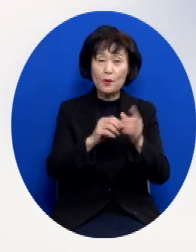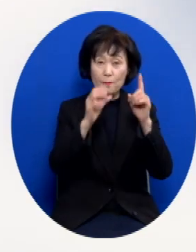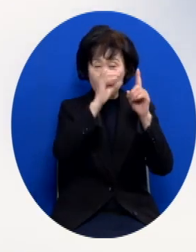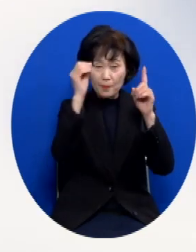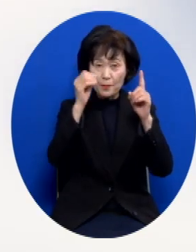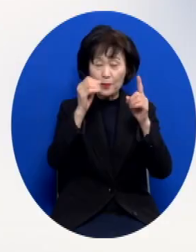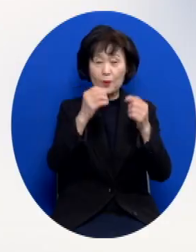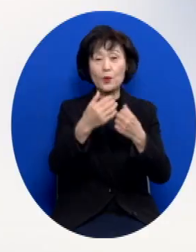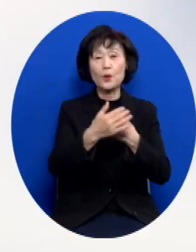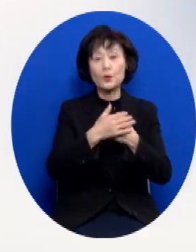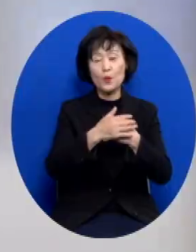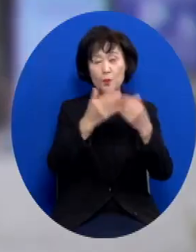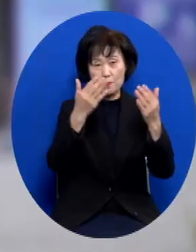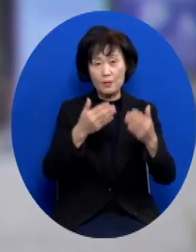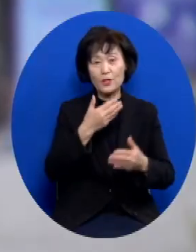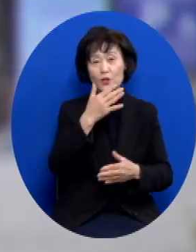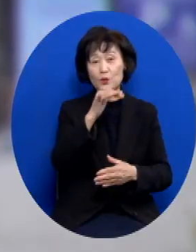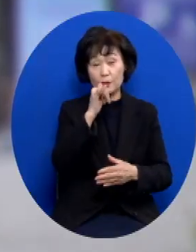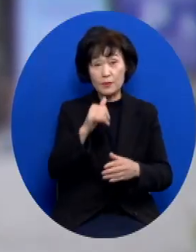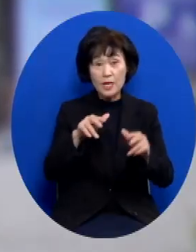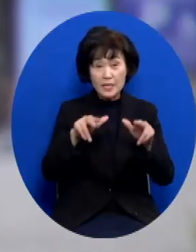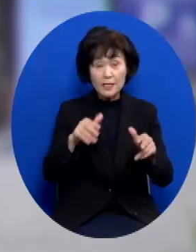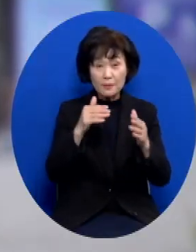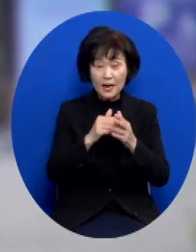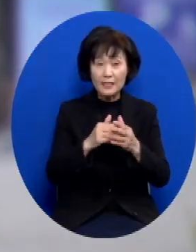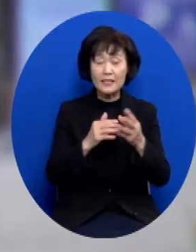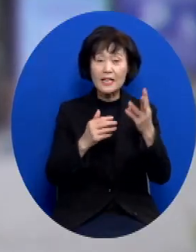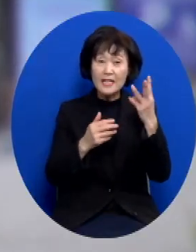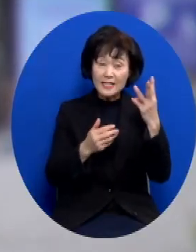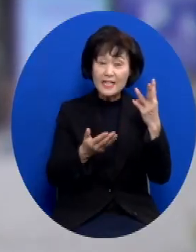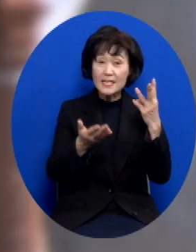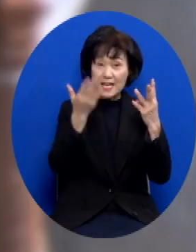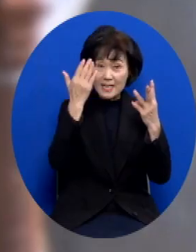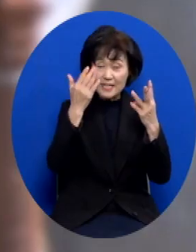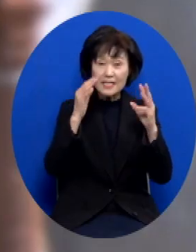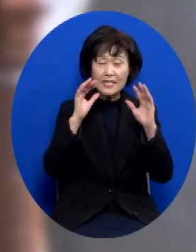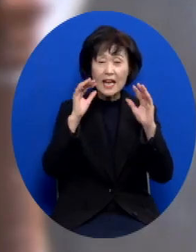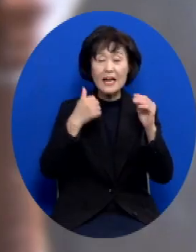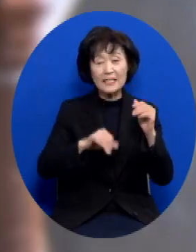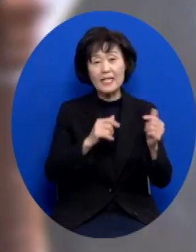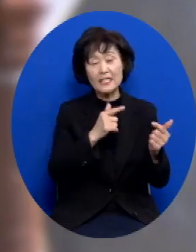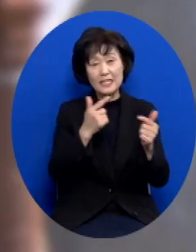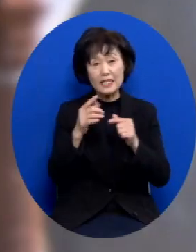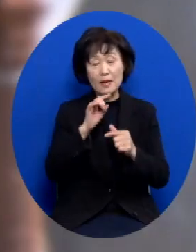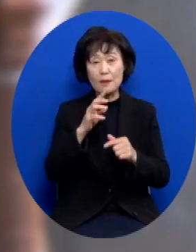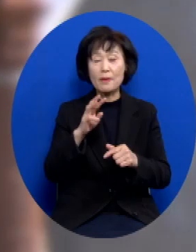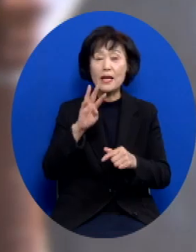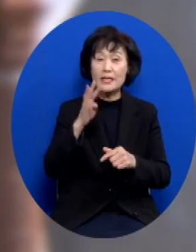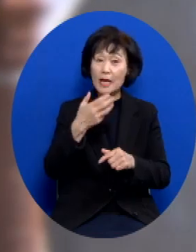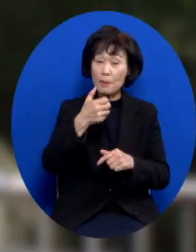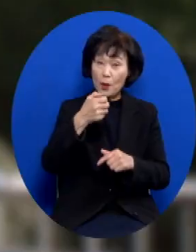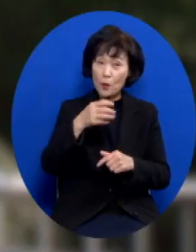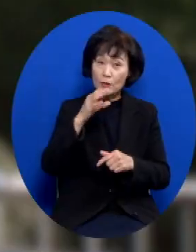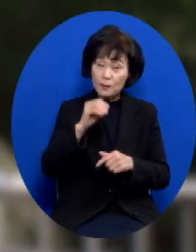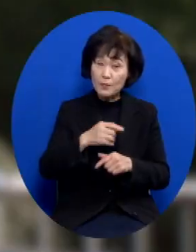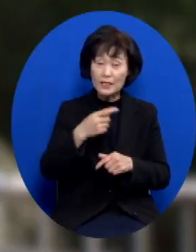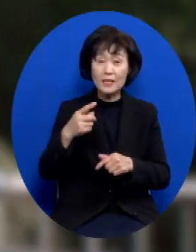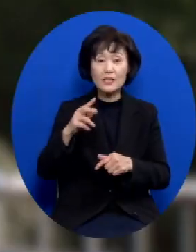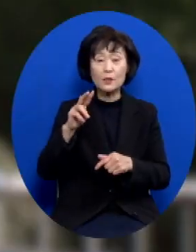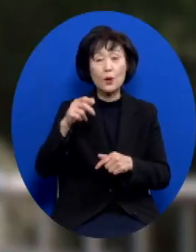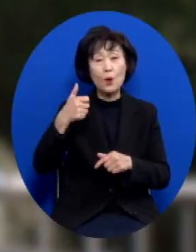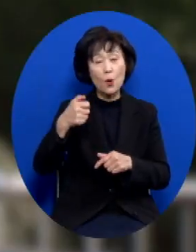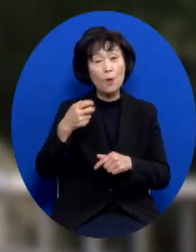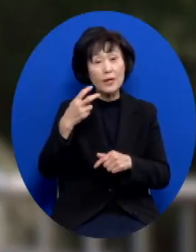했습니다. 지금까지는 셋째 이상 대학생만 연간 450에서 520만 원을 받을 수